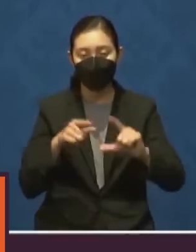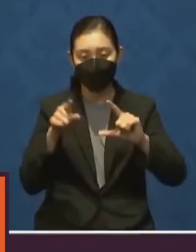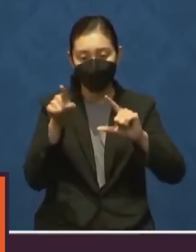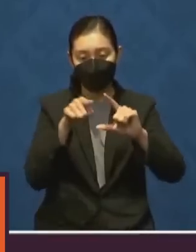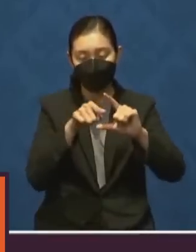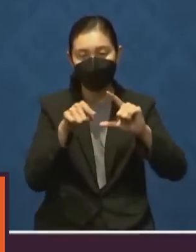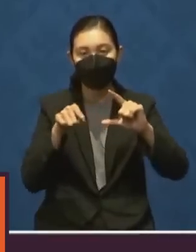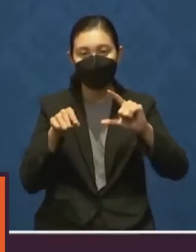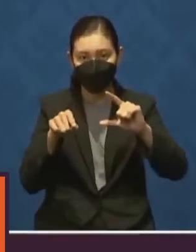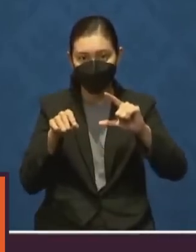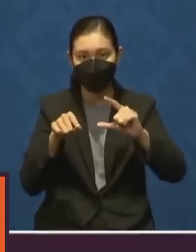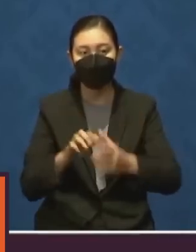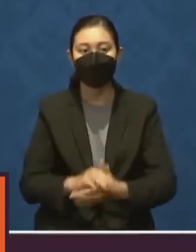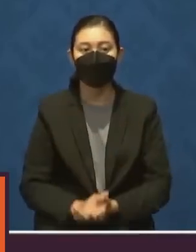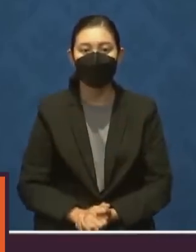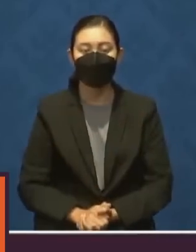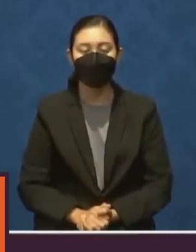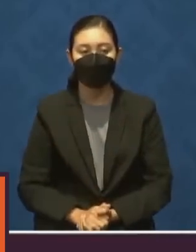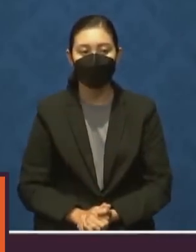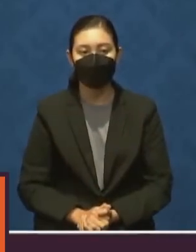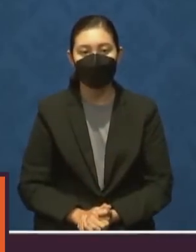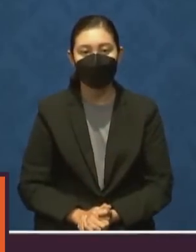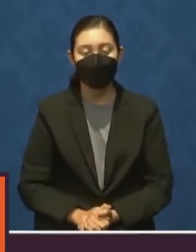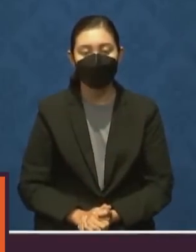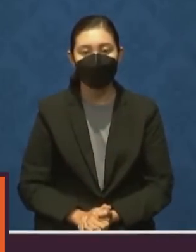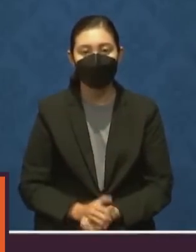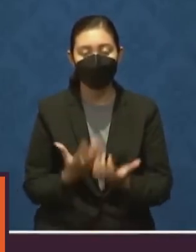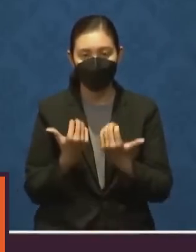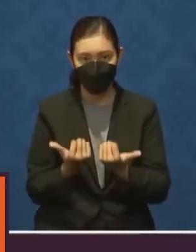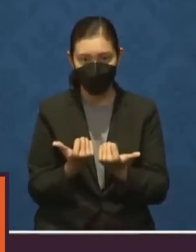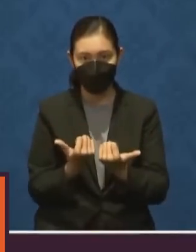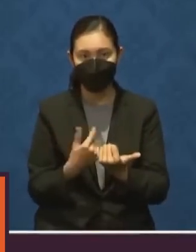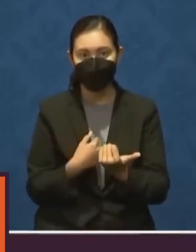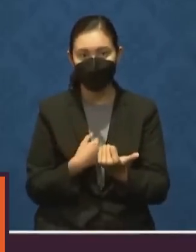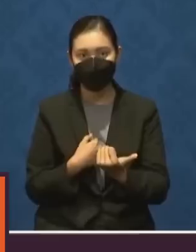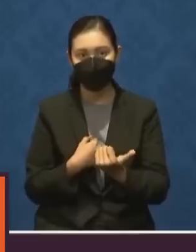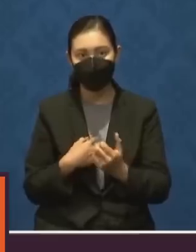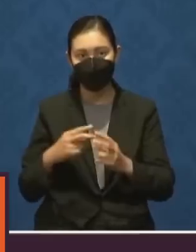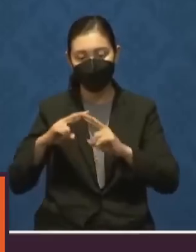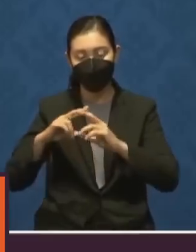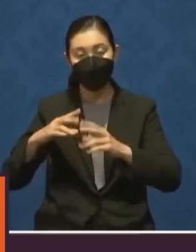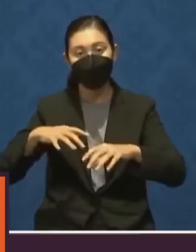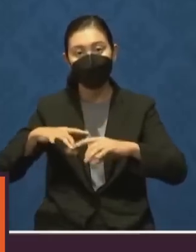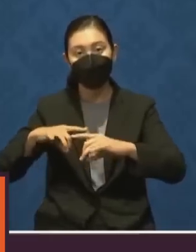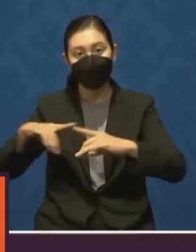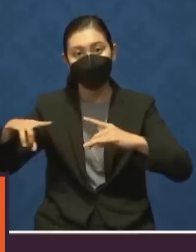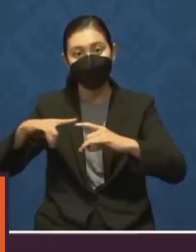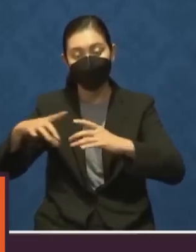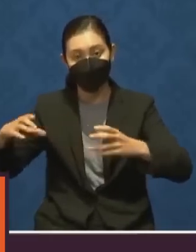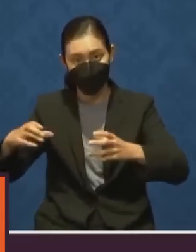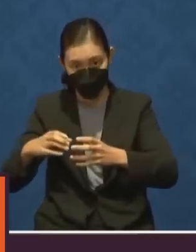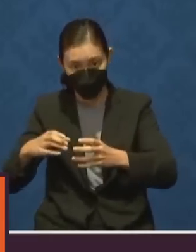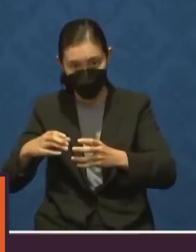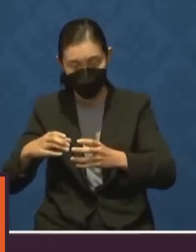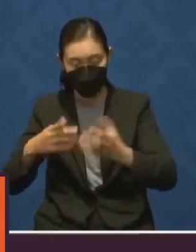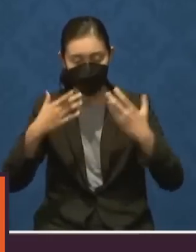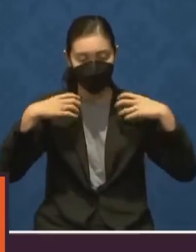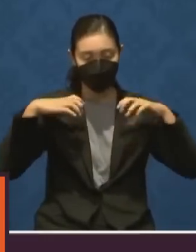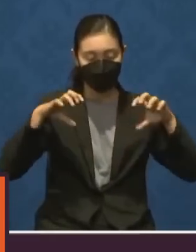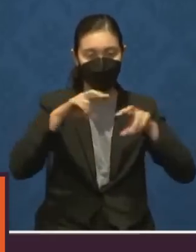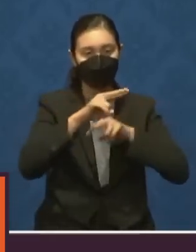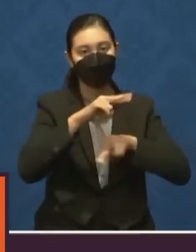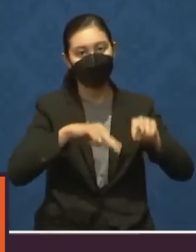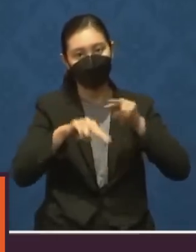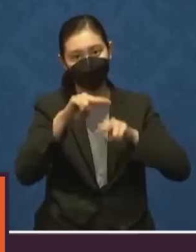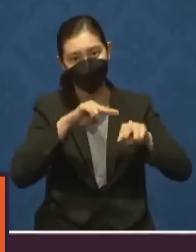Heaven leafไม่ไว้วางใจ ผลเอกประยุต์จนโอชา์ครัหน้ยกรถมนตีข้อเกาหาทผมไมไวางใจครัตรไปตร